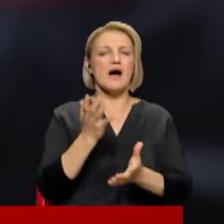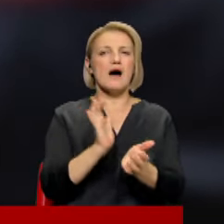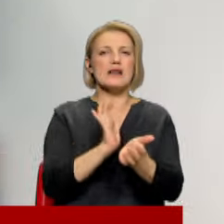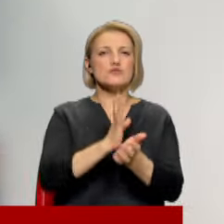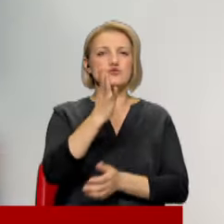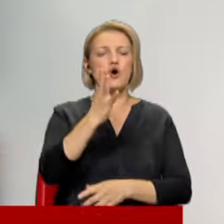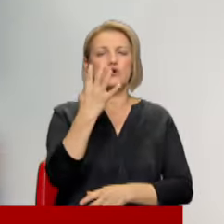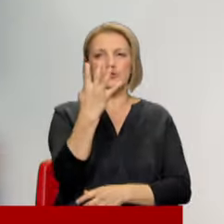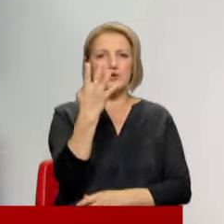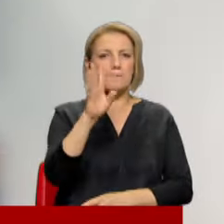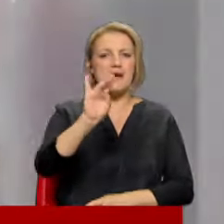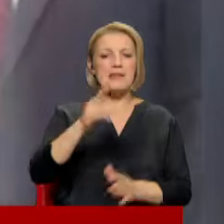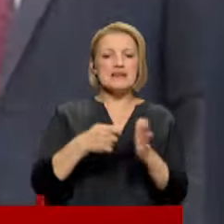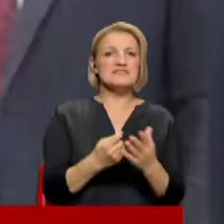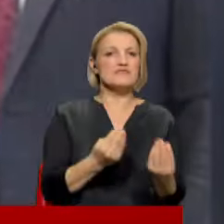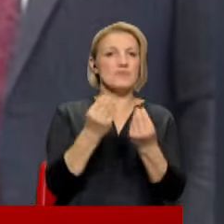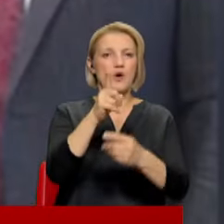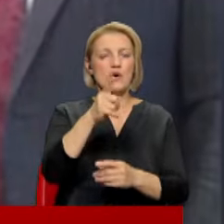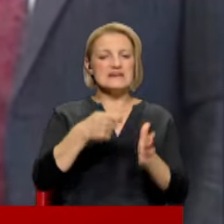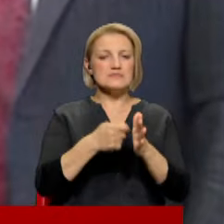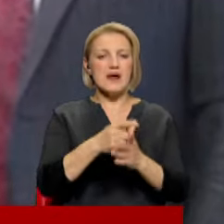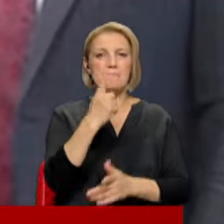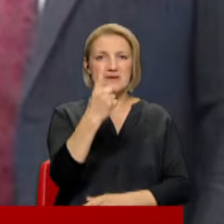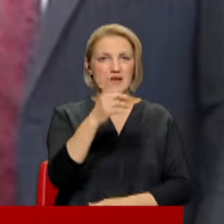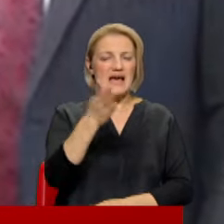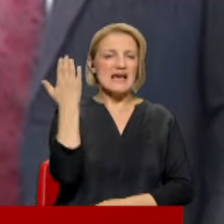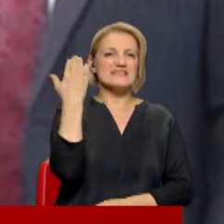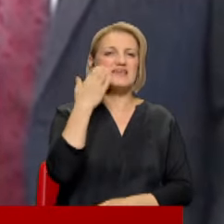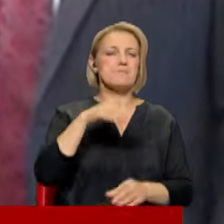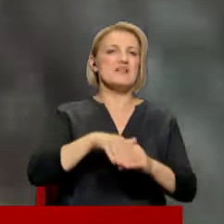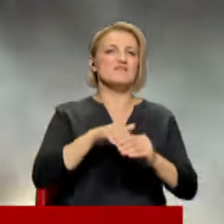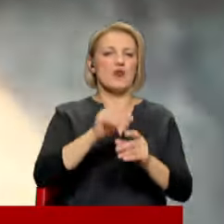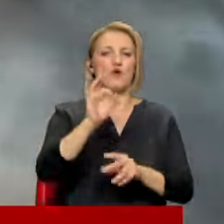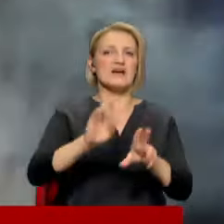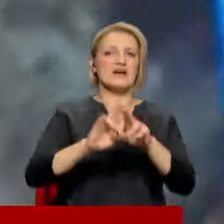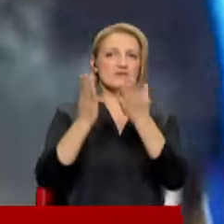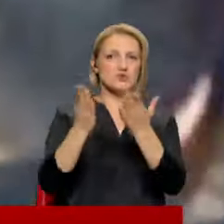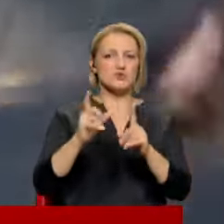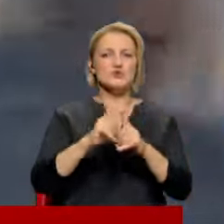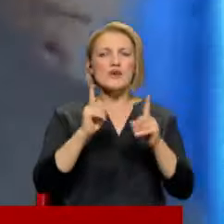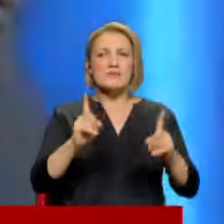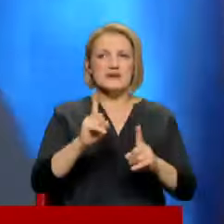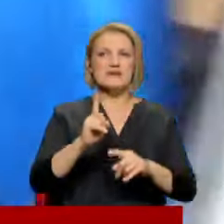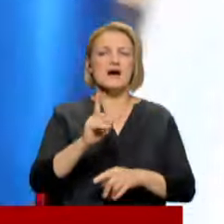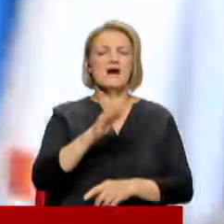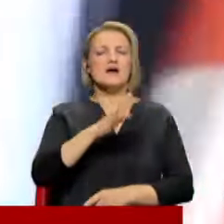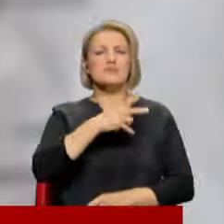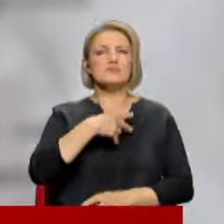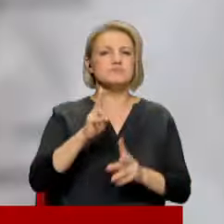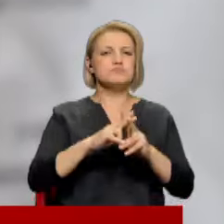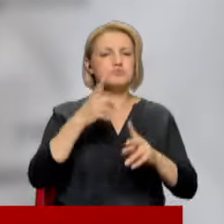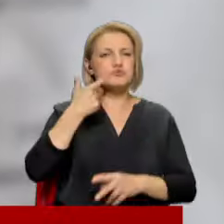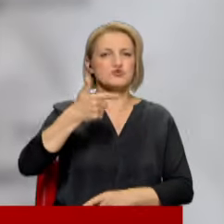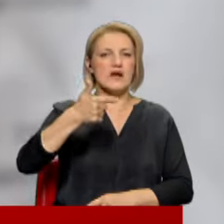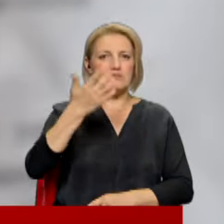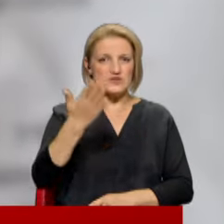adını vermişti mahkemede. O isimlerden biri eski MHP milletvekili Olcay Kılavuz. Dönemin asayiş müdür yardımcısı